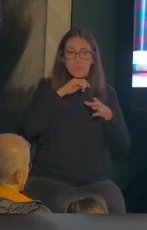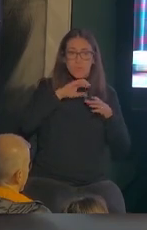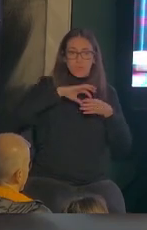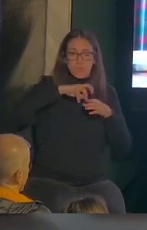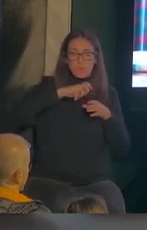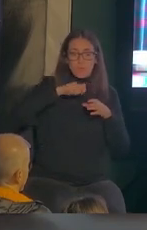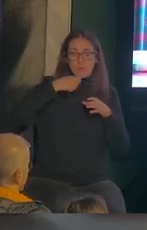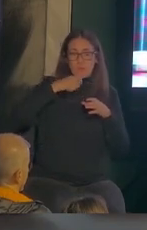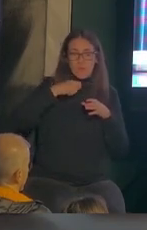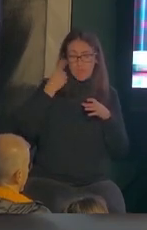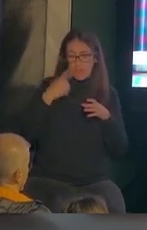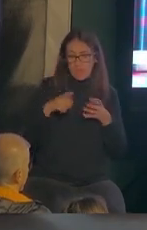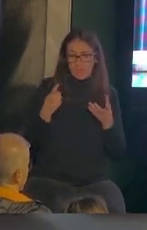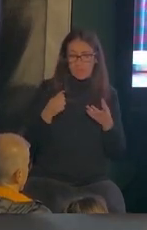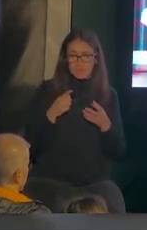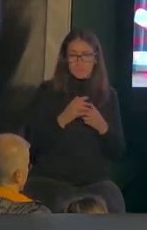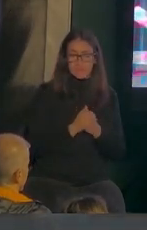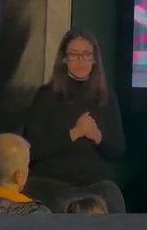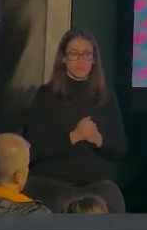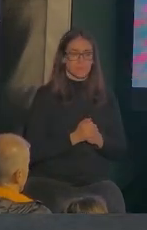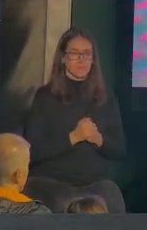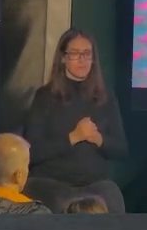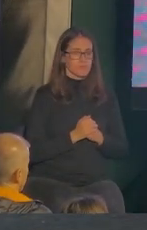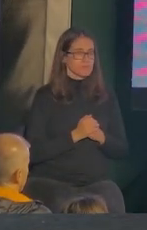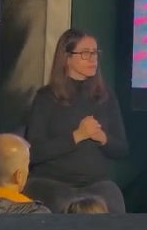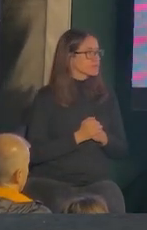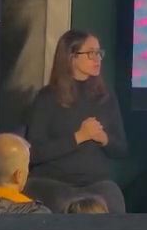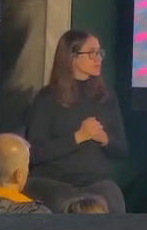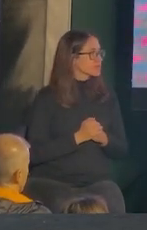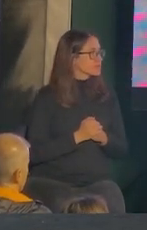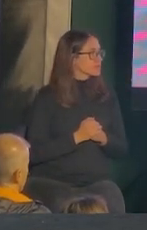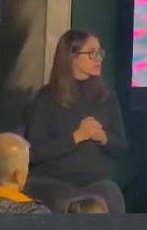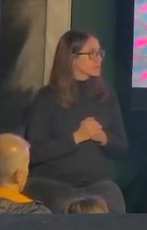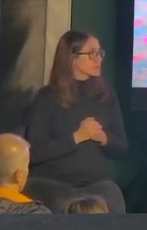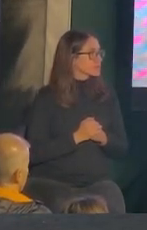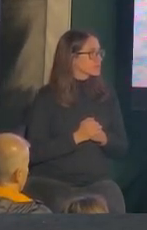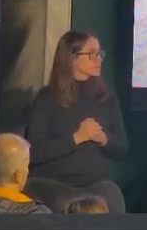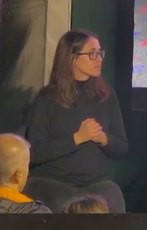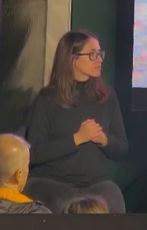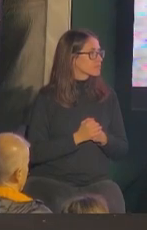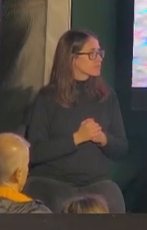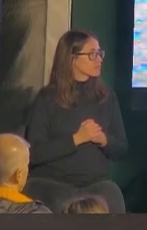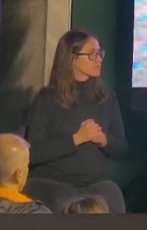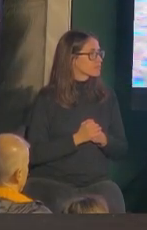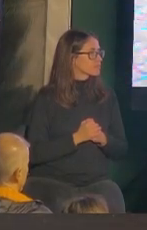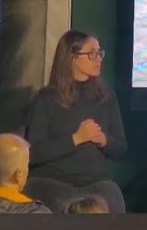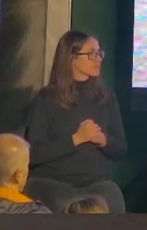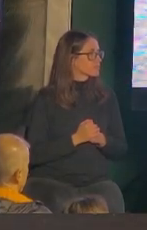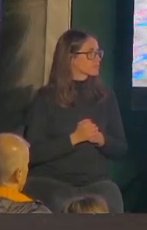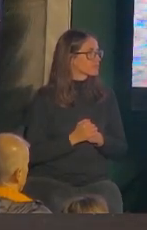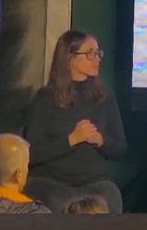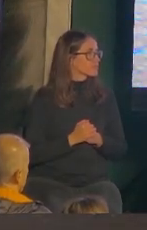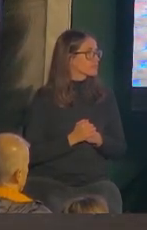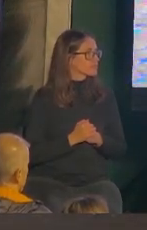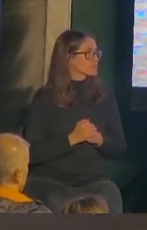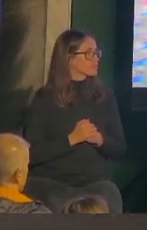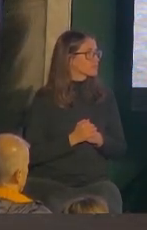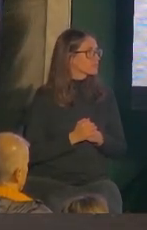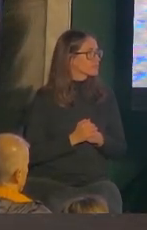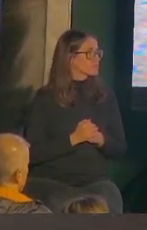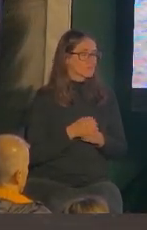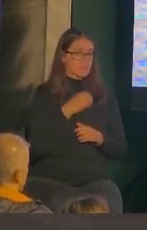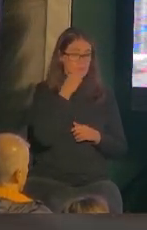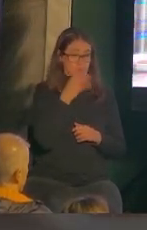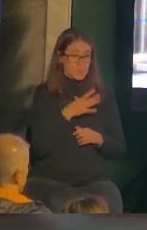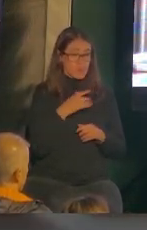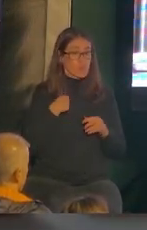apareix per si sola. Val. Gràcies. Llavors, aquesta, sempre els hi dic,